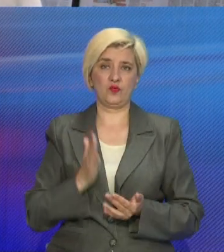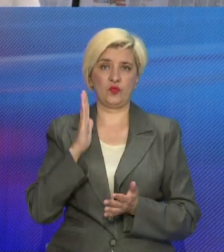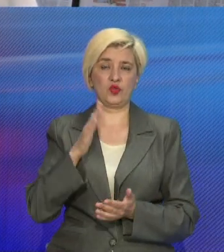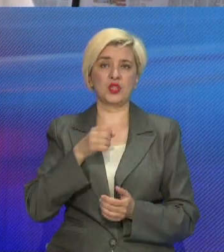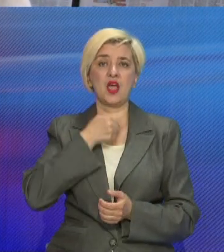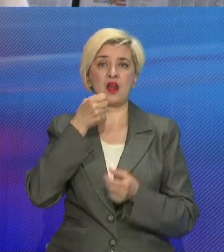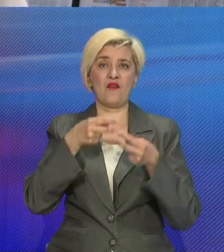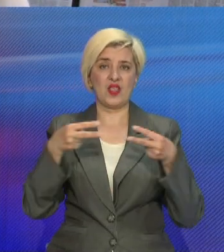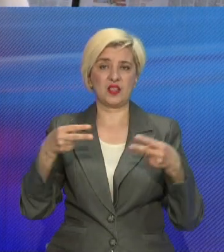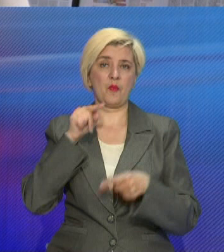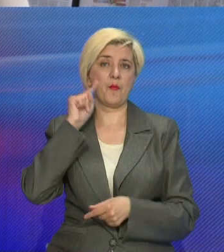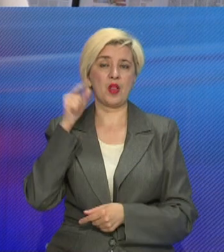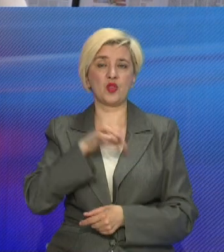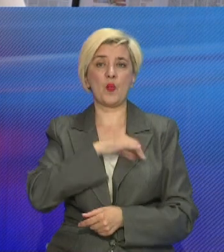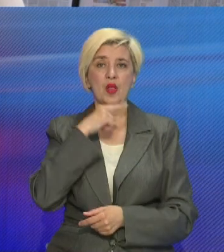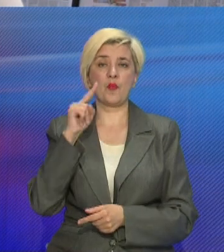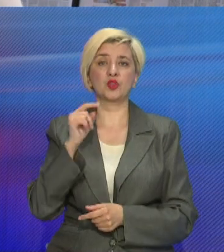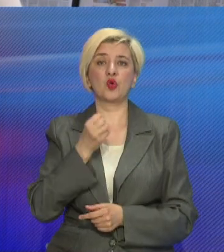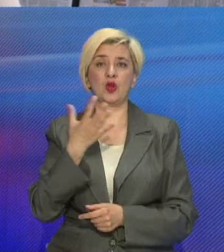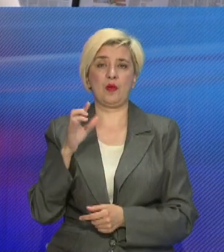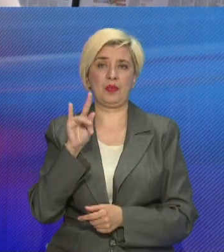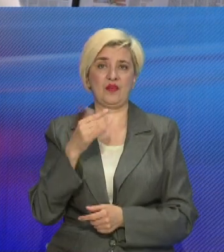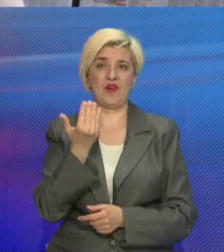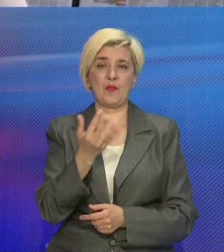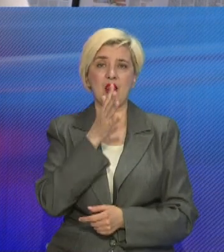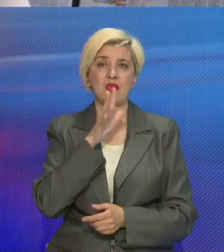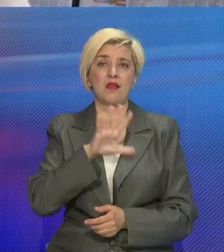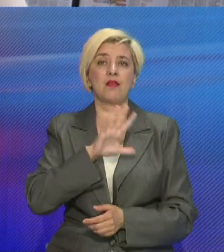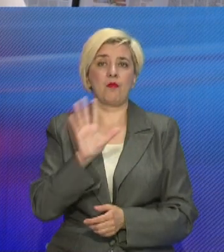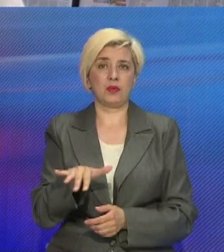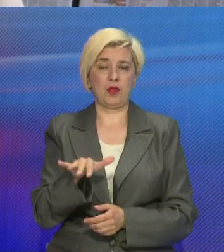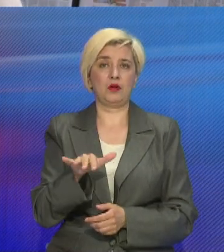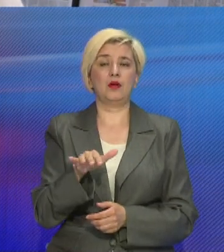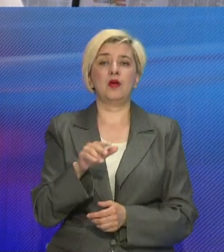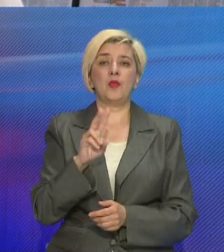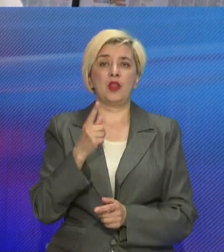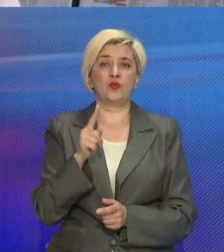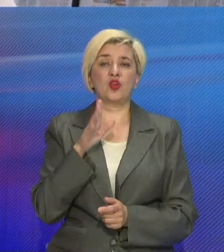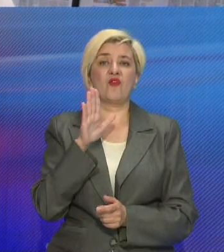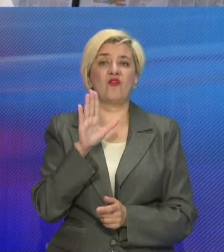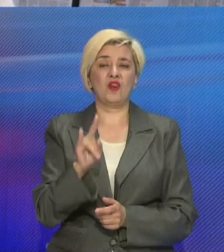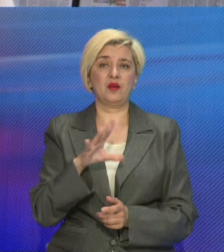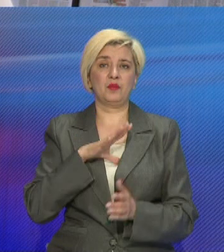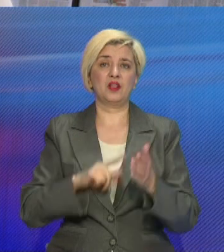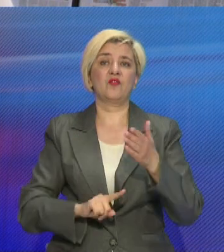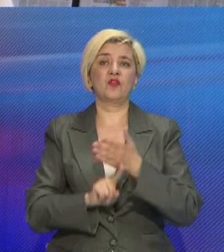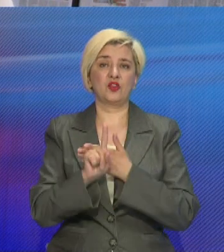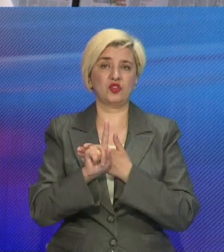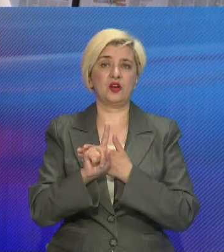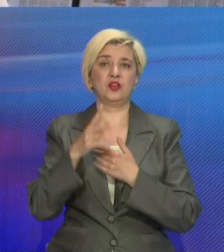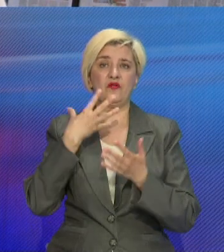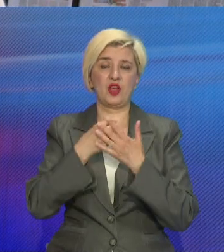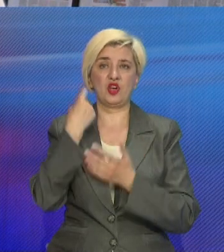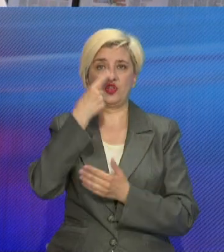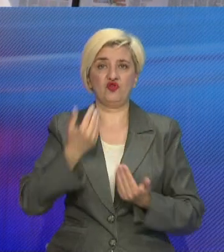сколько бы вам лет не было, потому что вы стояли у истоков зарождения своей личной жизни и зарождения страны.